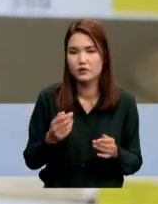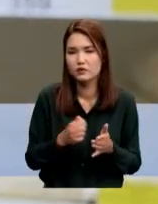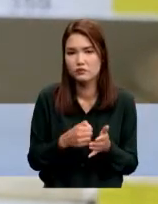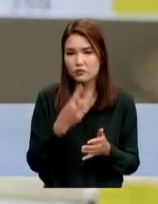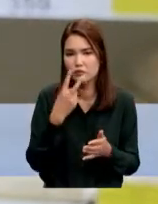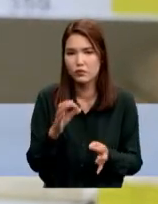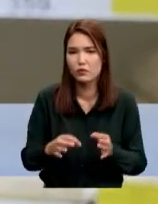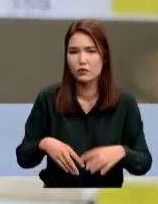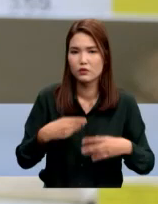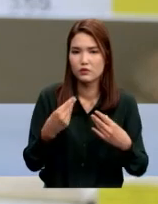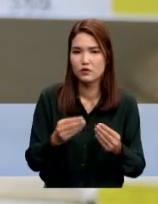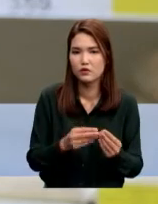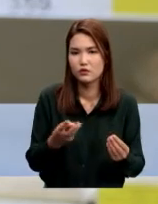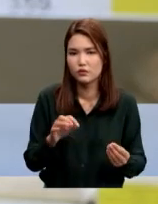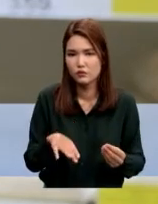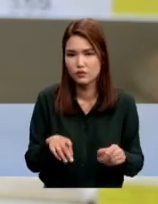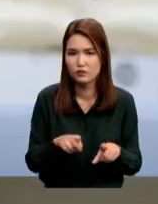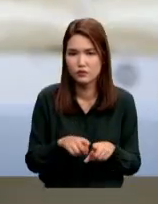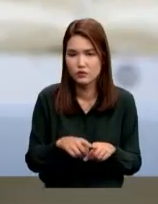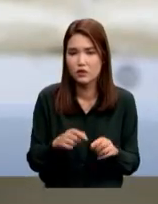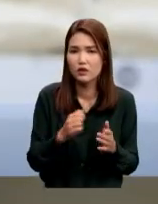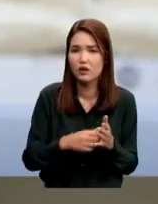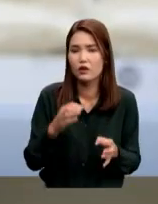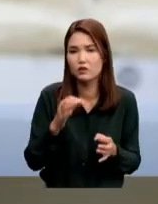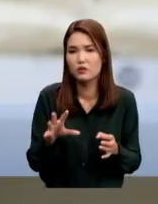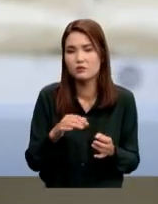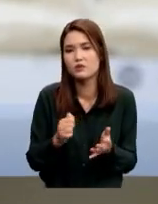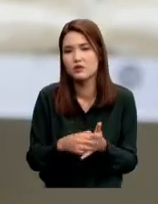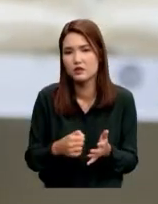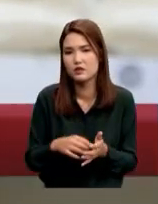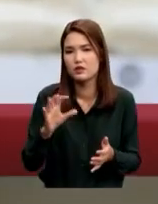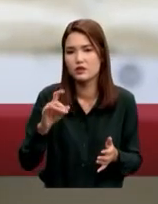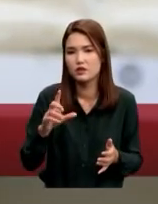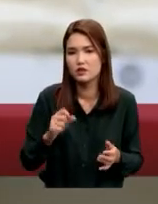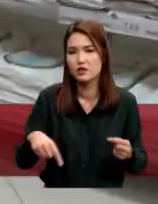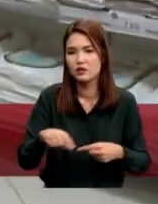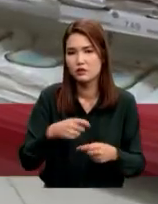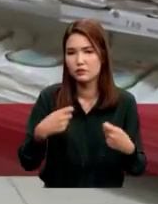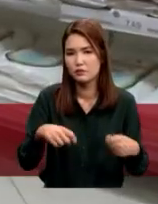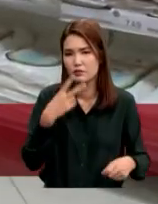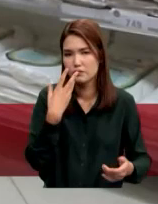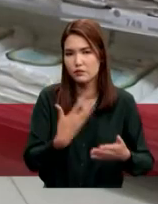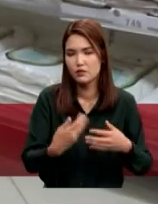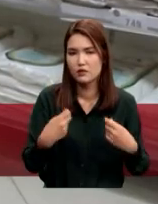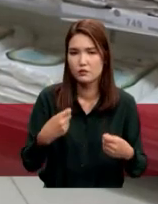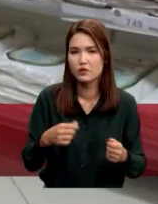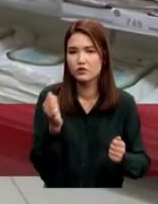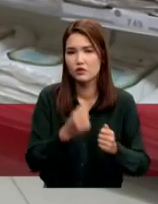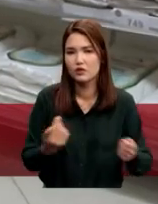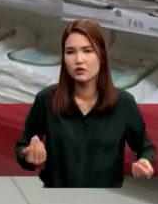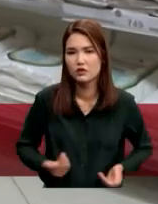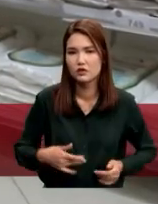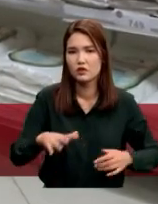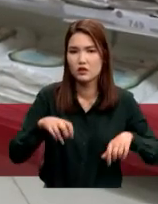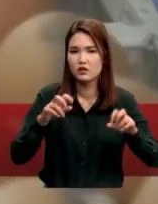неудобно. Придется ходить в магазин каждый день. Выгоднее брать кассетами, хватит на целую неделю. Сегодня для сдерживания цен местные